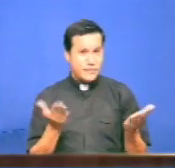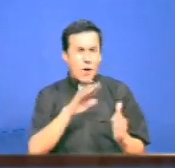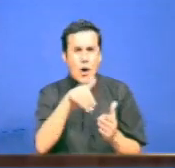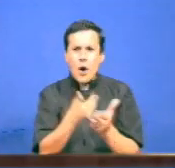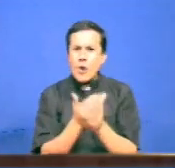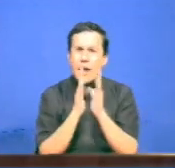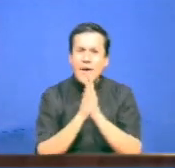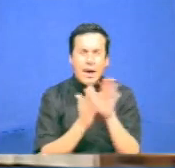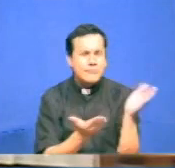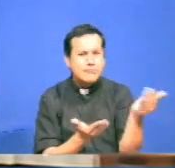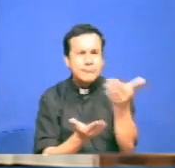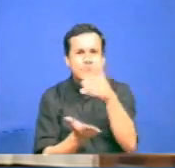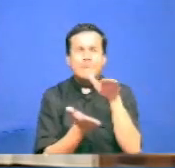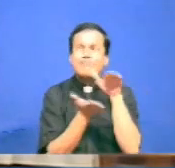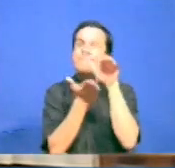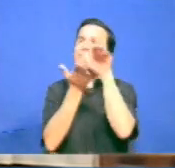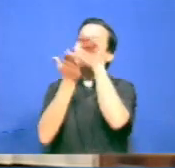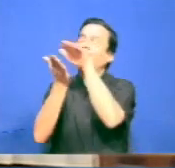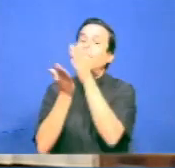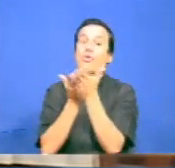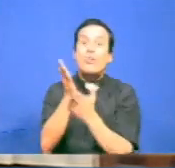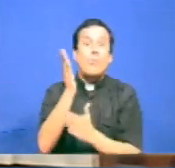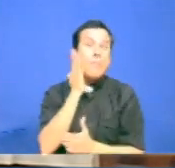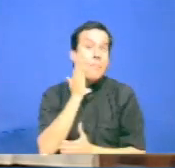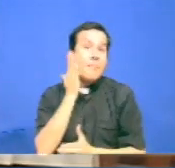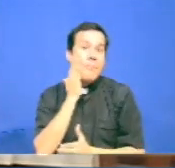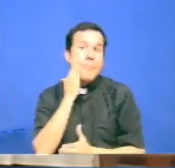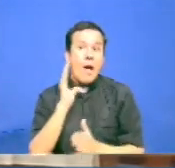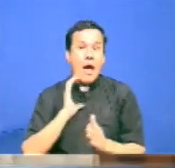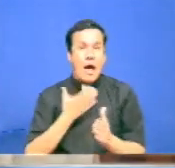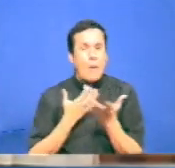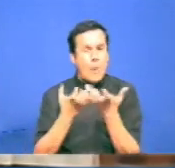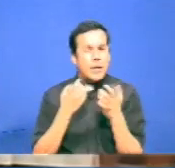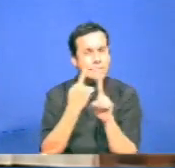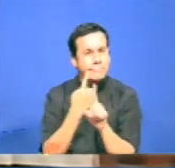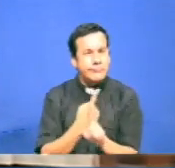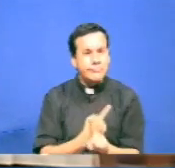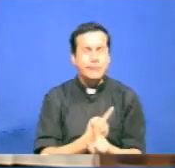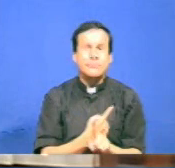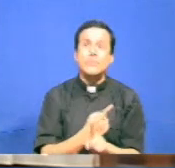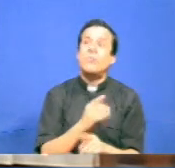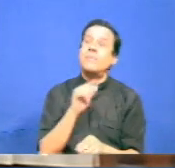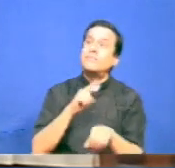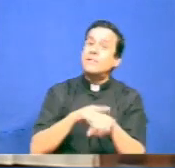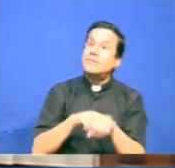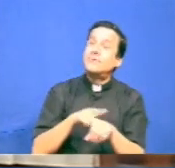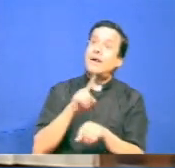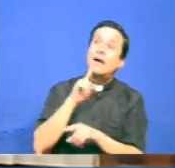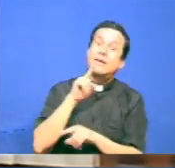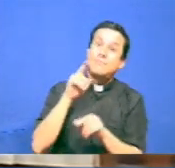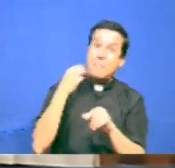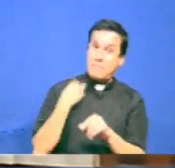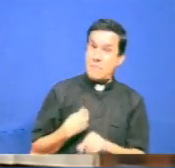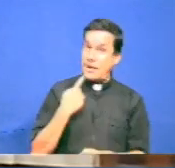mikononi mwako kwani ulitupa mama tusaidie katika mahitaji mbalimbali. Ulipomwambia Yesu tazama